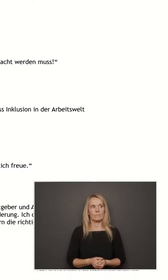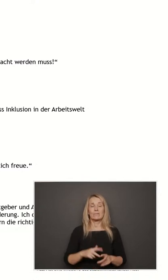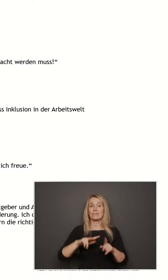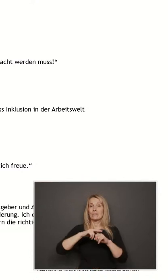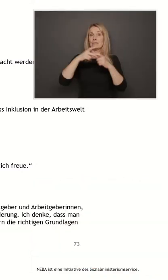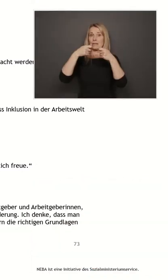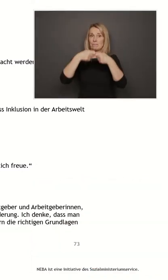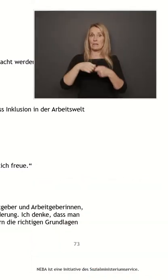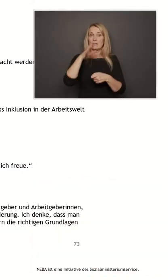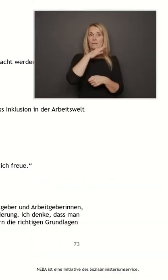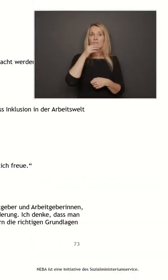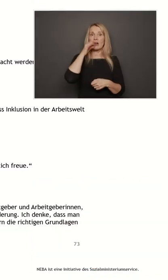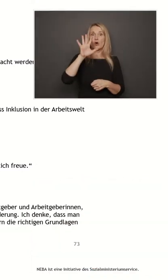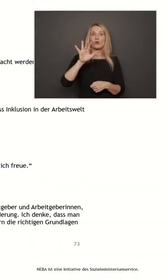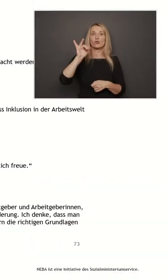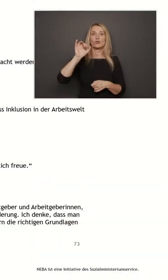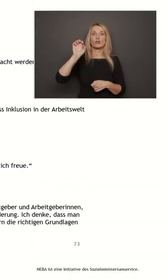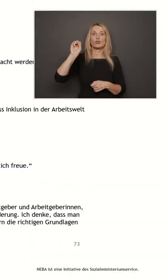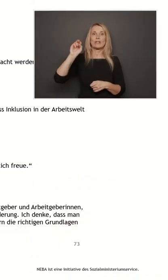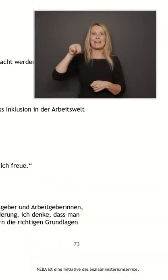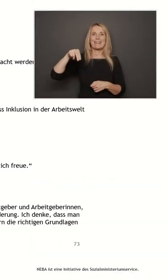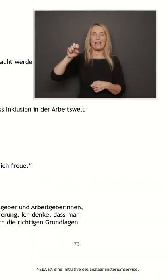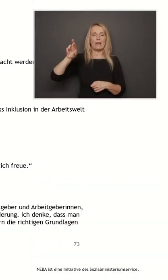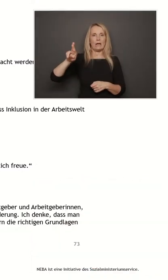Teammitglied Angelika Schiener